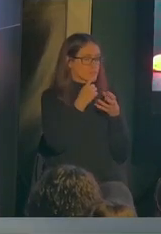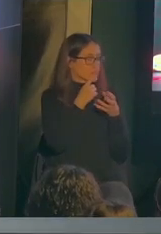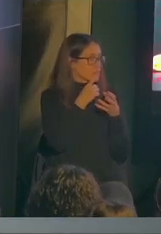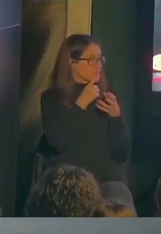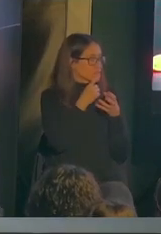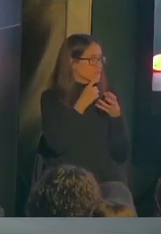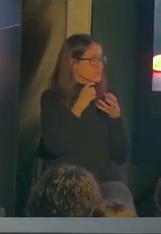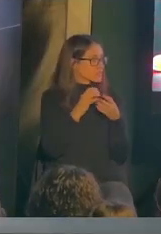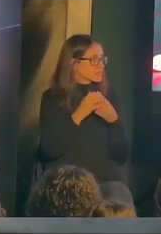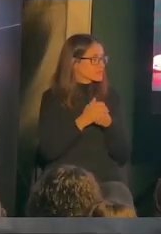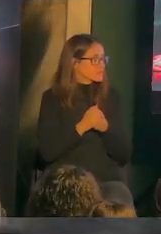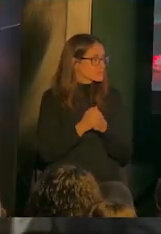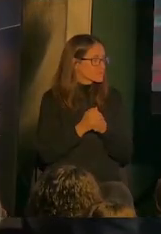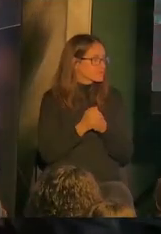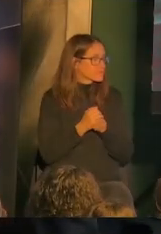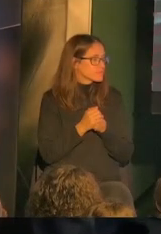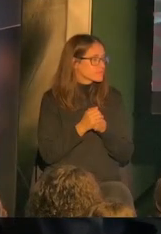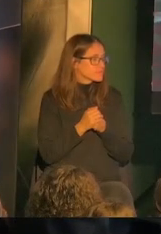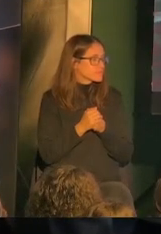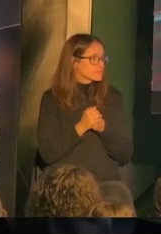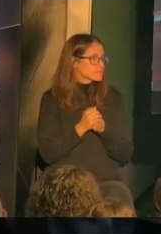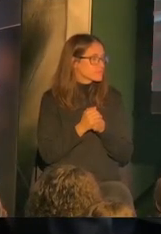Ah, perfecte.